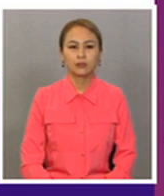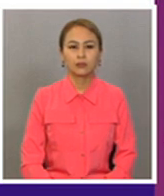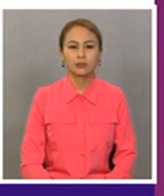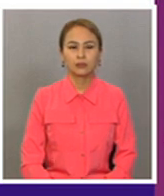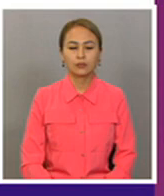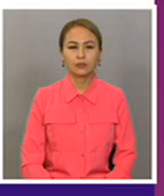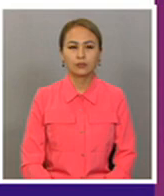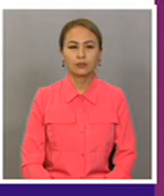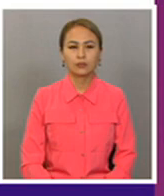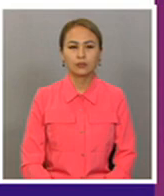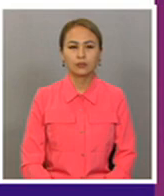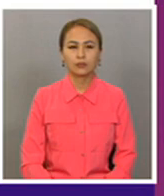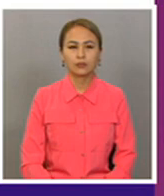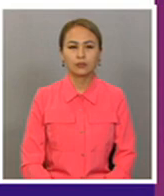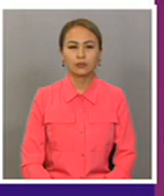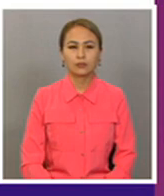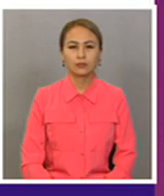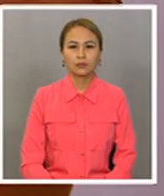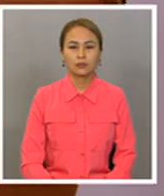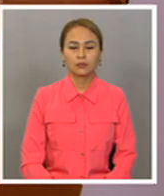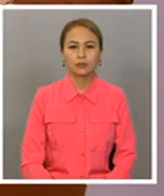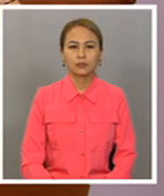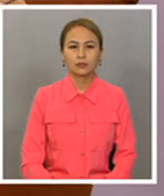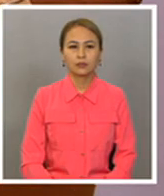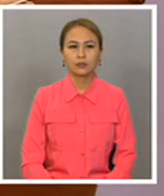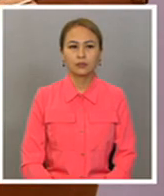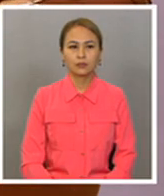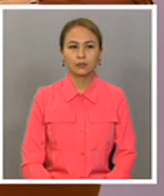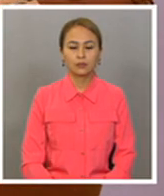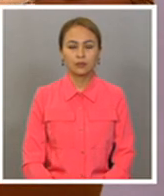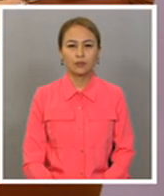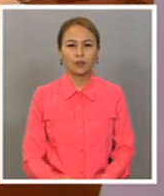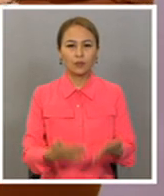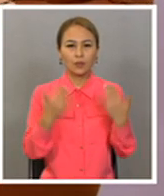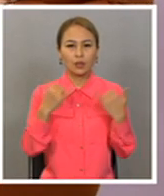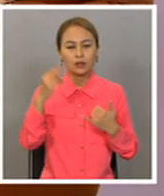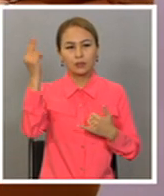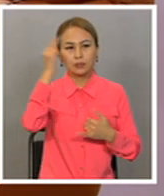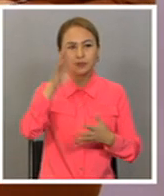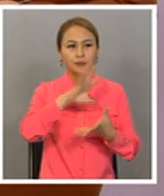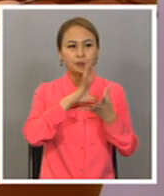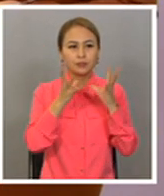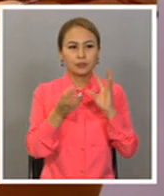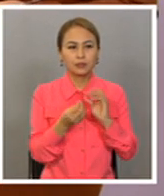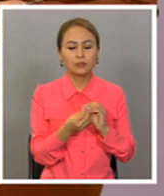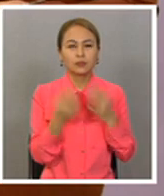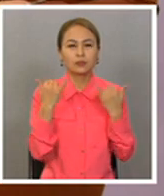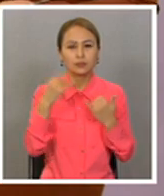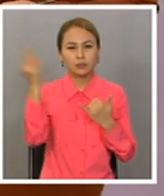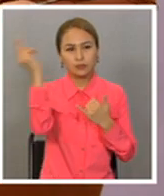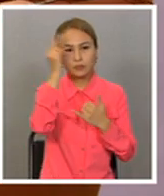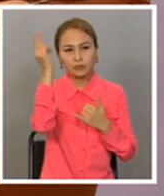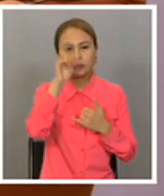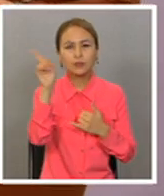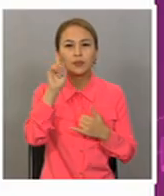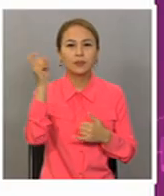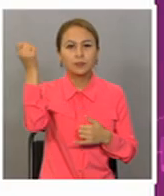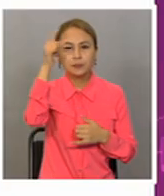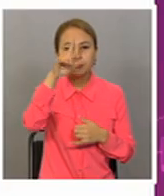Ж әріпін жазуды жалғастырамыз. Бүгінгі сабағымызды қорытындылайық. Бүгінгі сабақта не